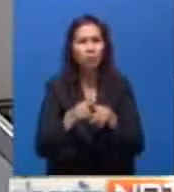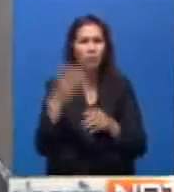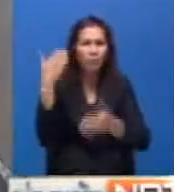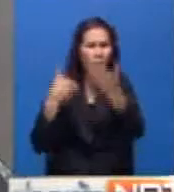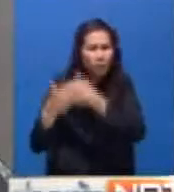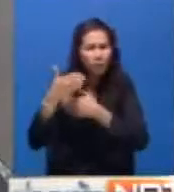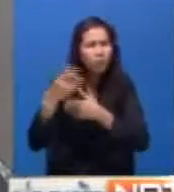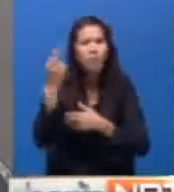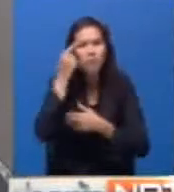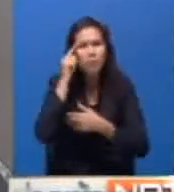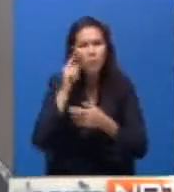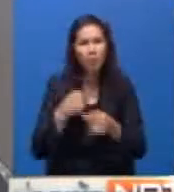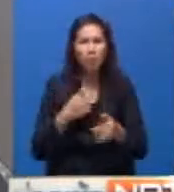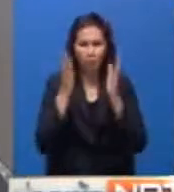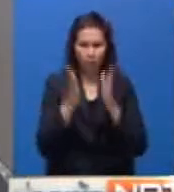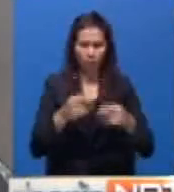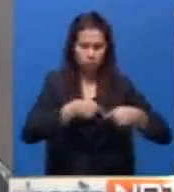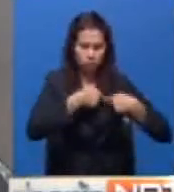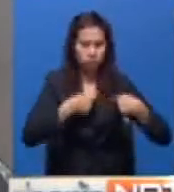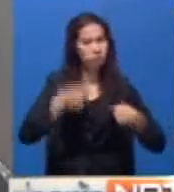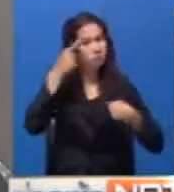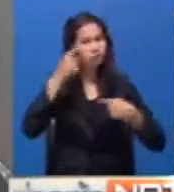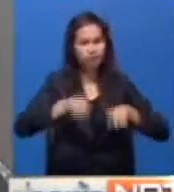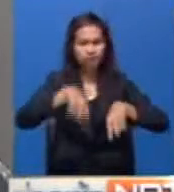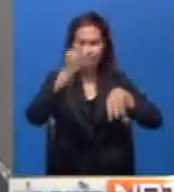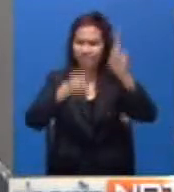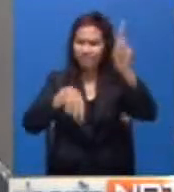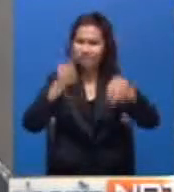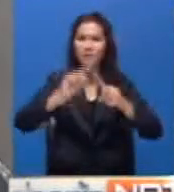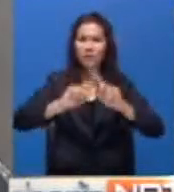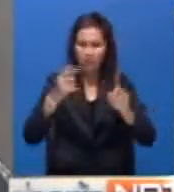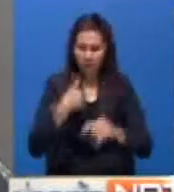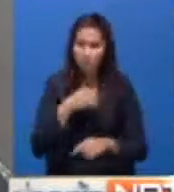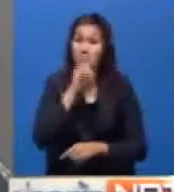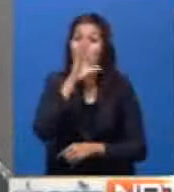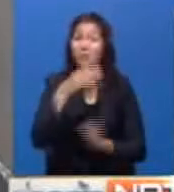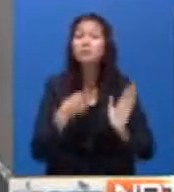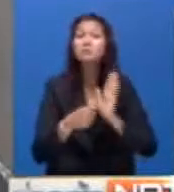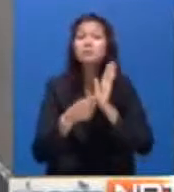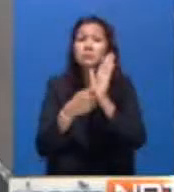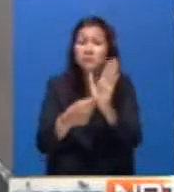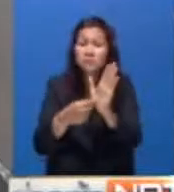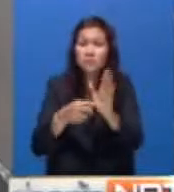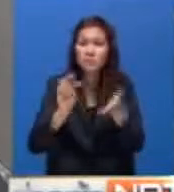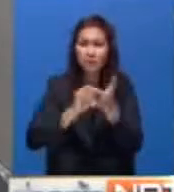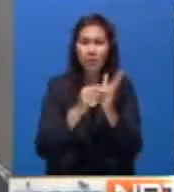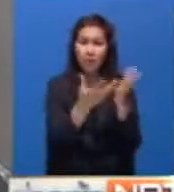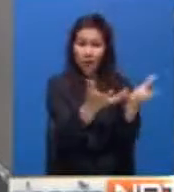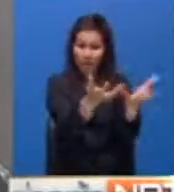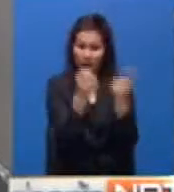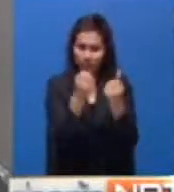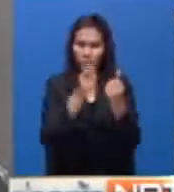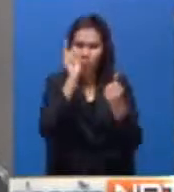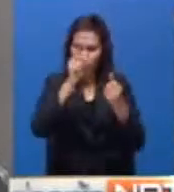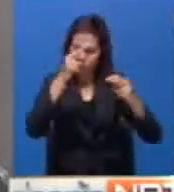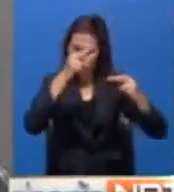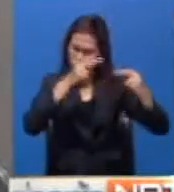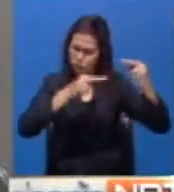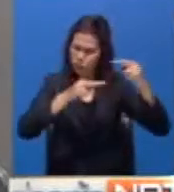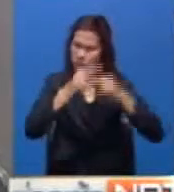ติอะไรแล้วจิตใจคนไม่เหมือนกันแต่ว่าผมอยากจะเสนอแนะว่าเวลาตอนที่เข้ารับเข้ามาครับให้ตรวจสอบ